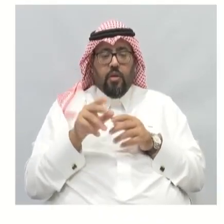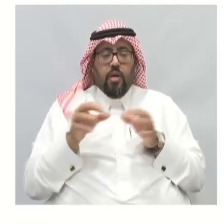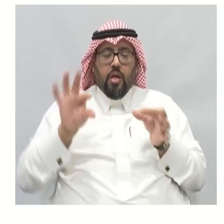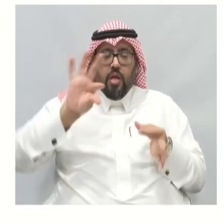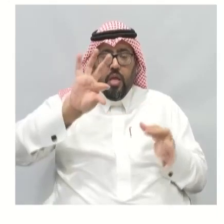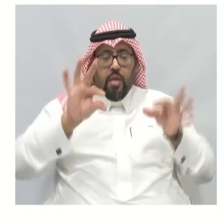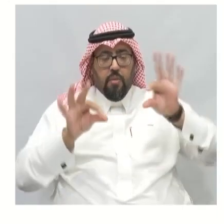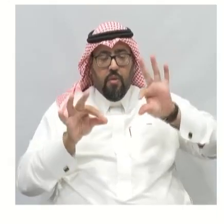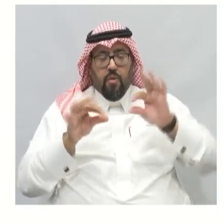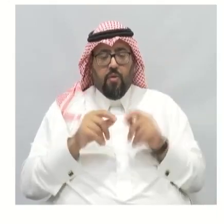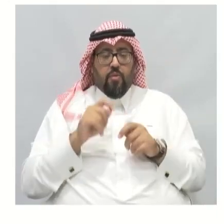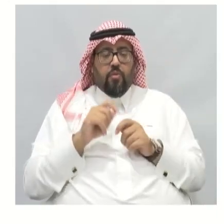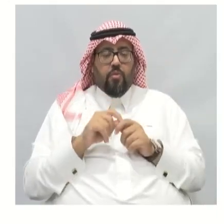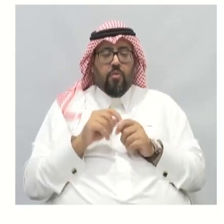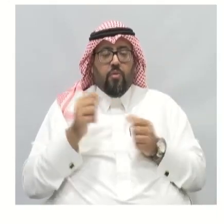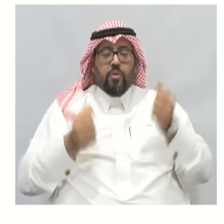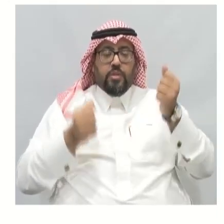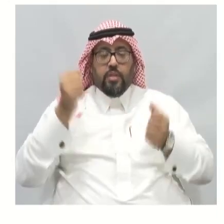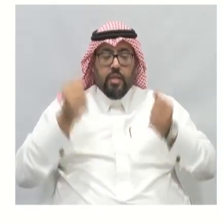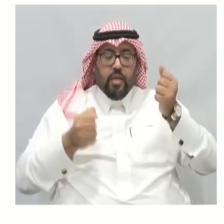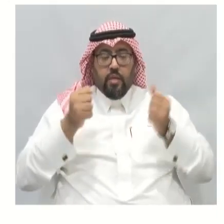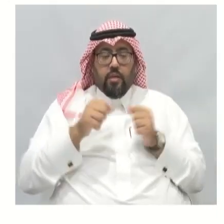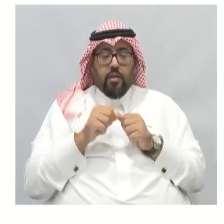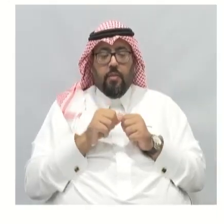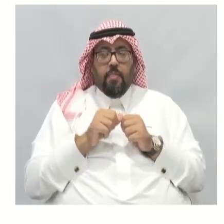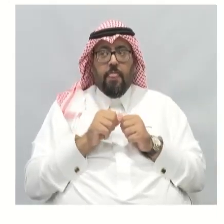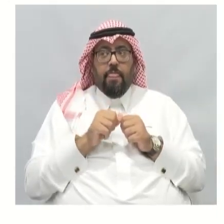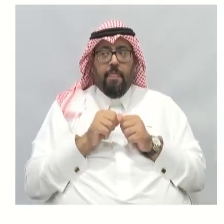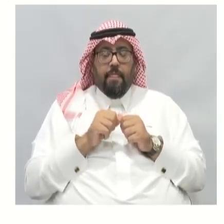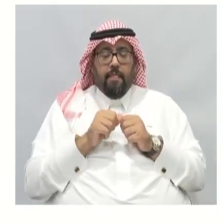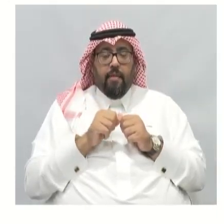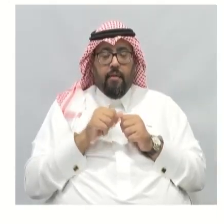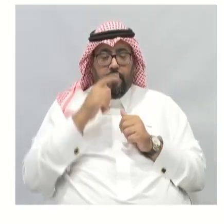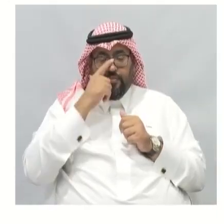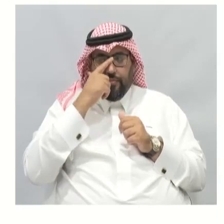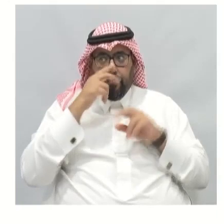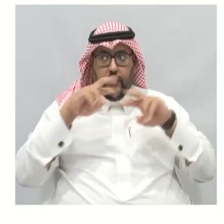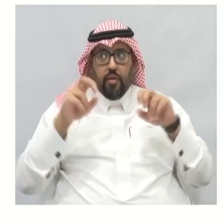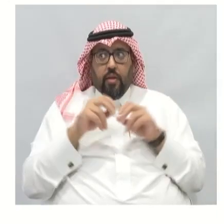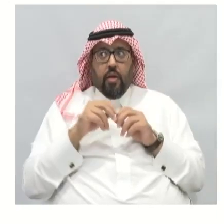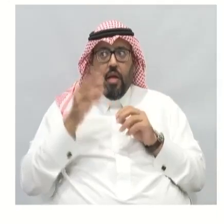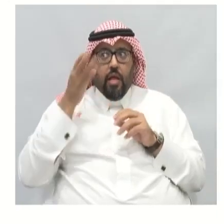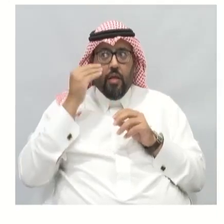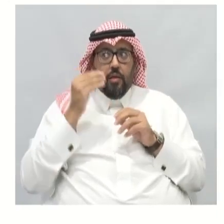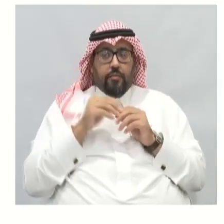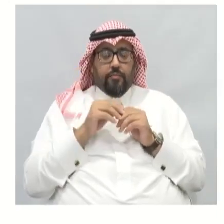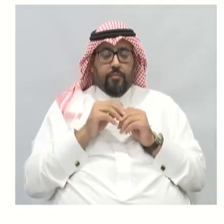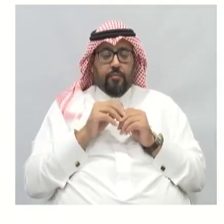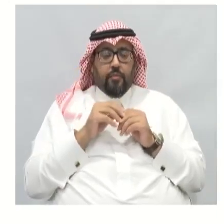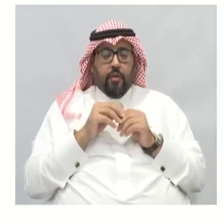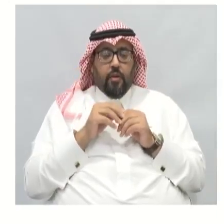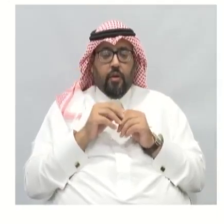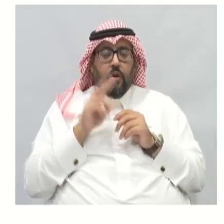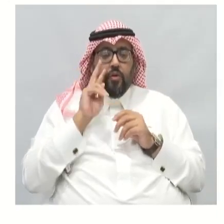الكيماويه نلاحظ الان ذكرنا انها رائده في مجال البحث العلمي والابتكار والتكنولوجي